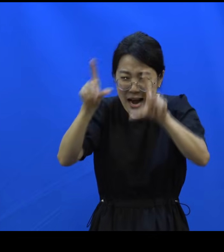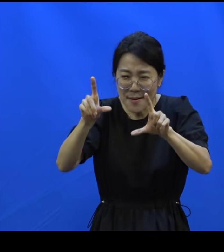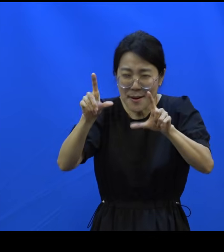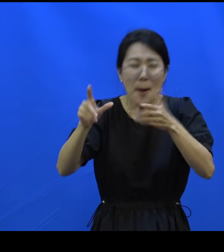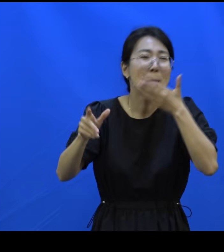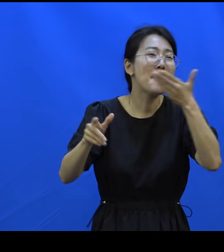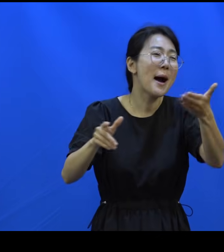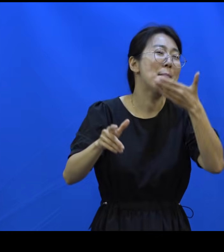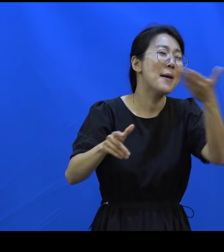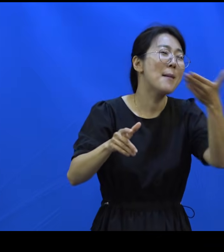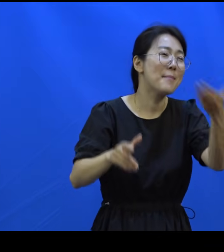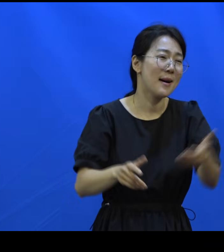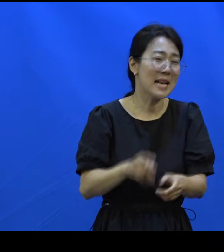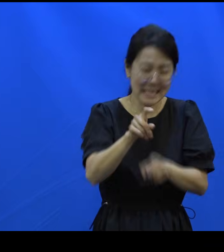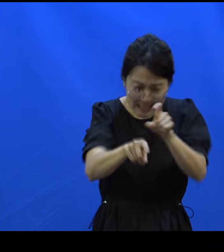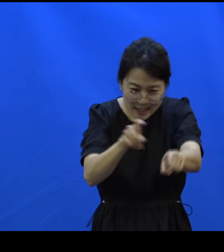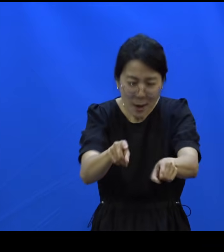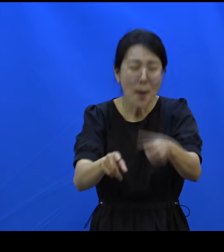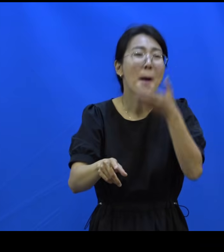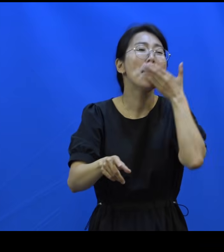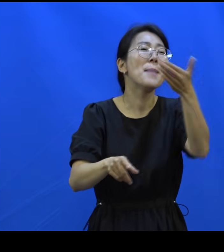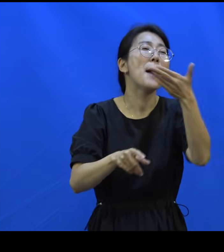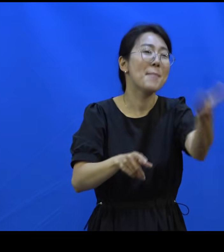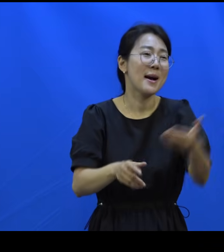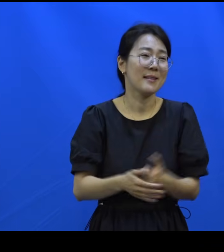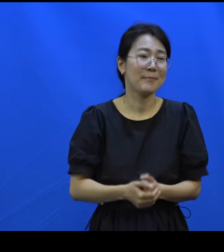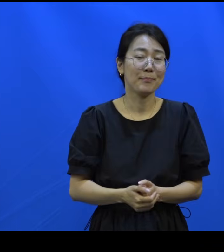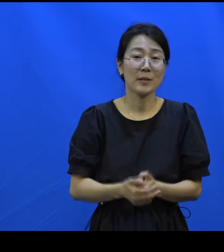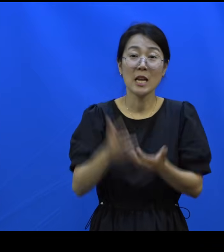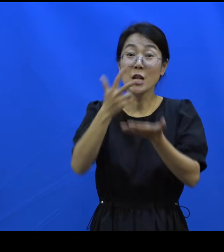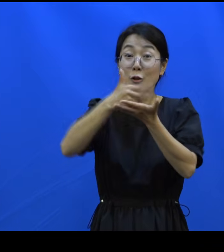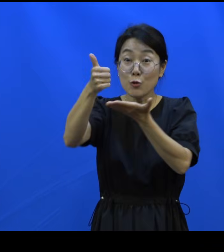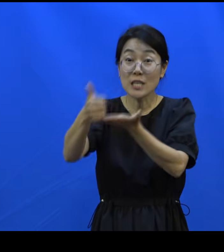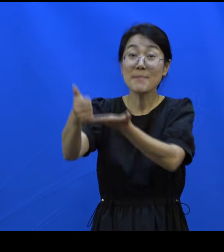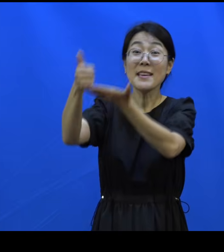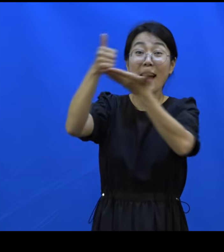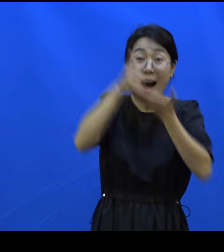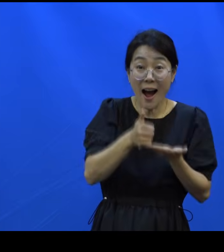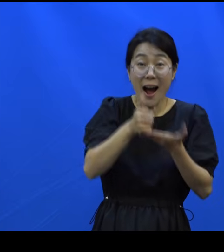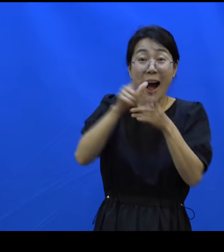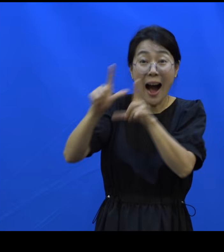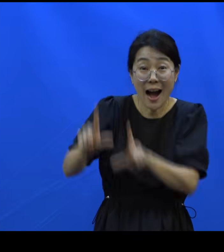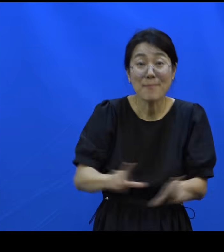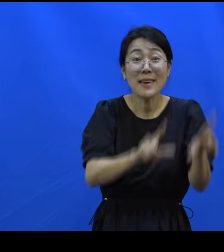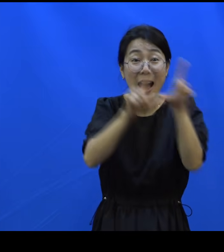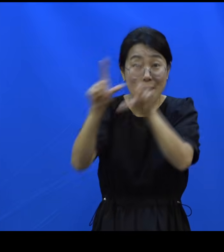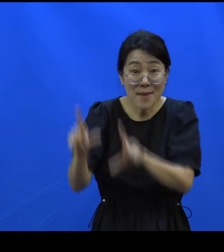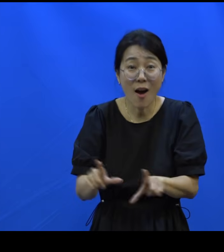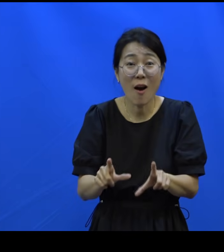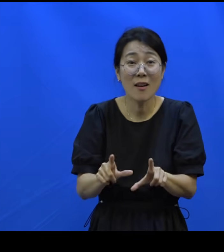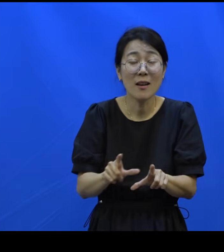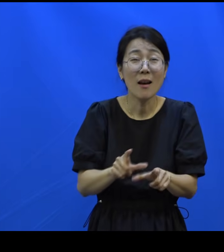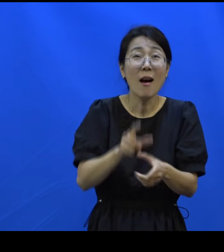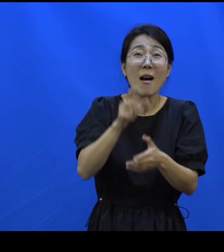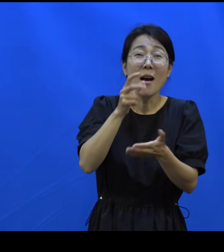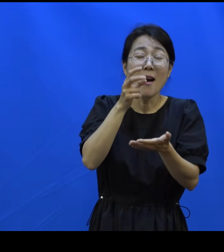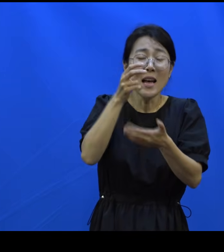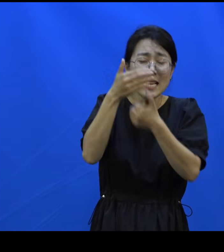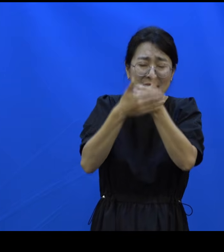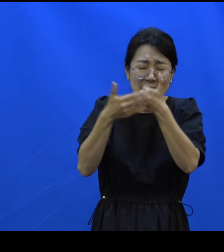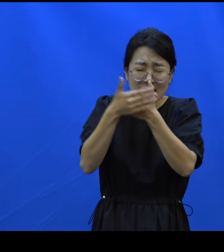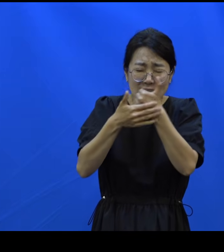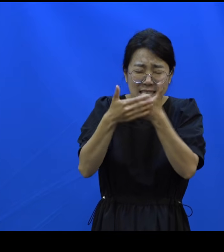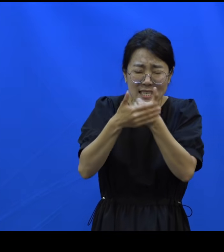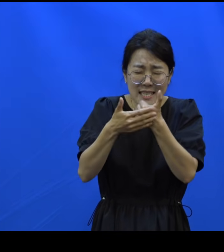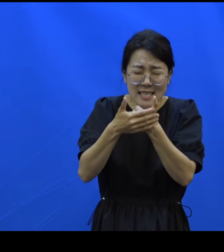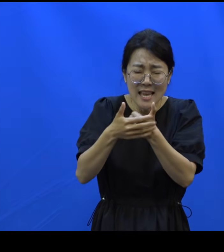일이 없을 줄로 믿습니다. 주님이 함께 하시면, 주님이 은혜를 주시면, 율법의 원리가 아니라 은혜의 원리가